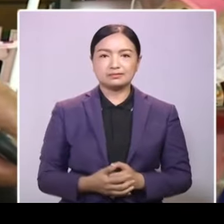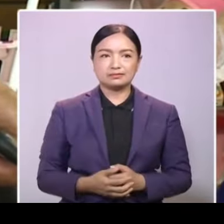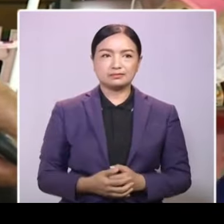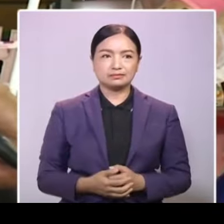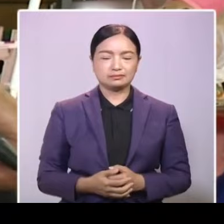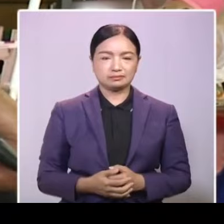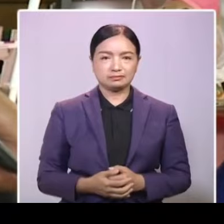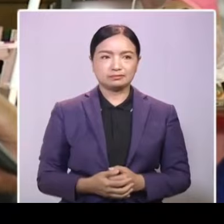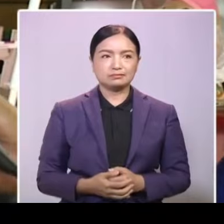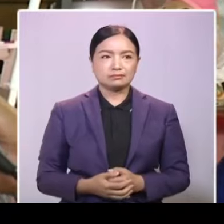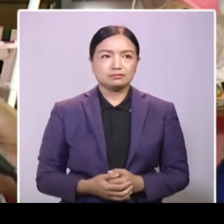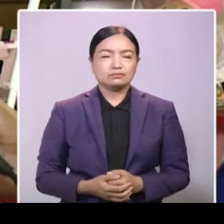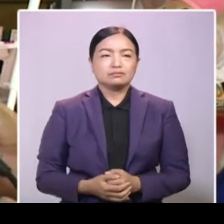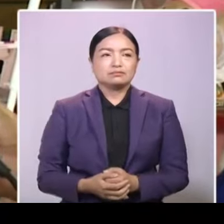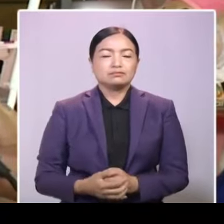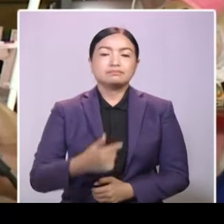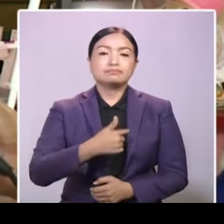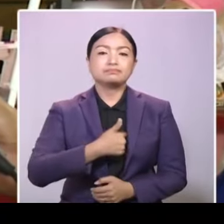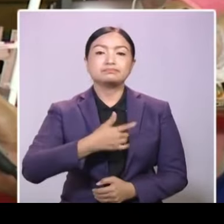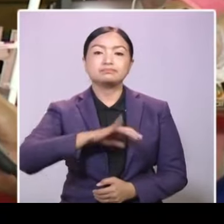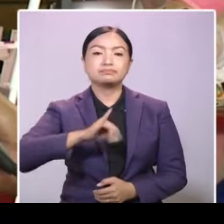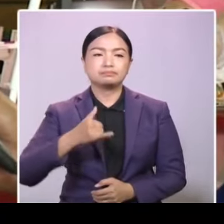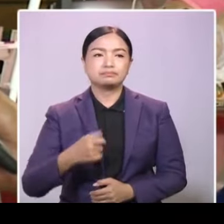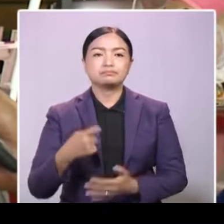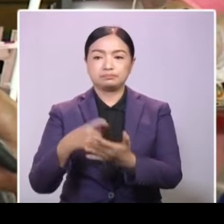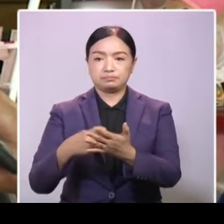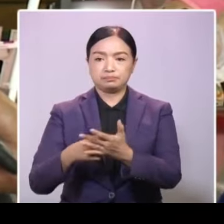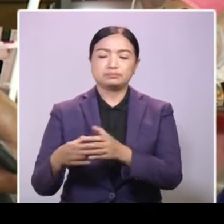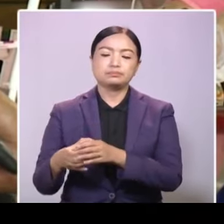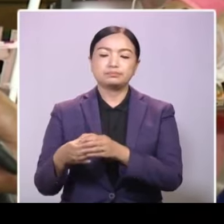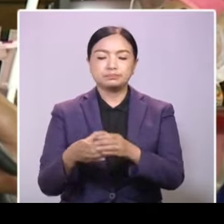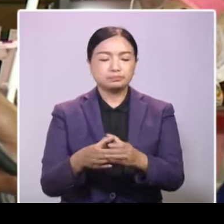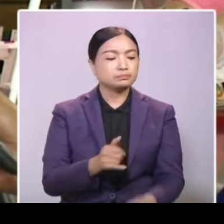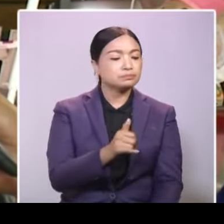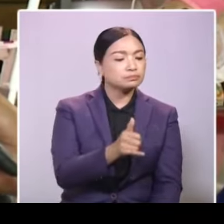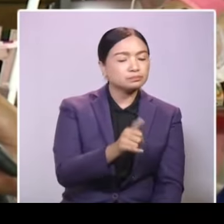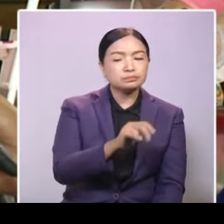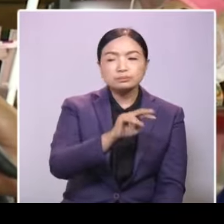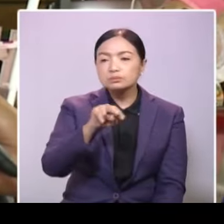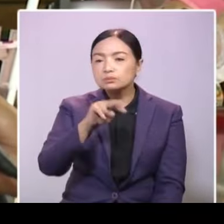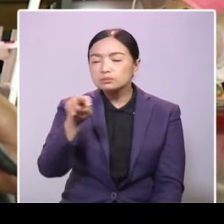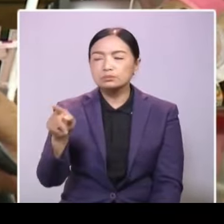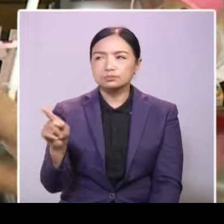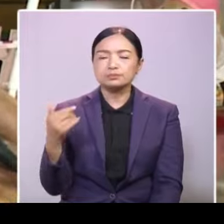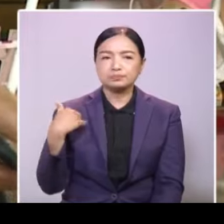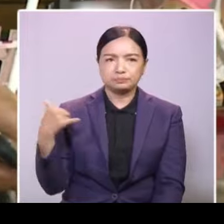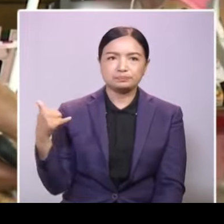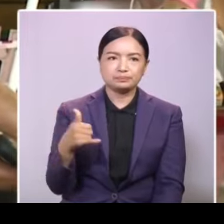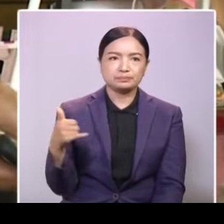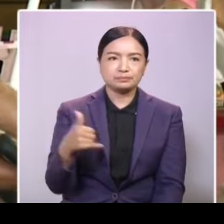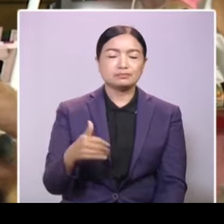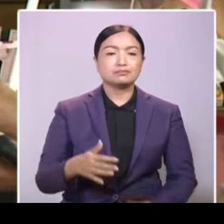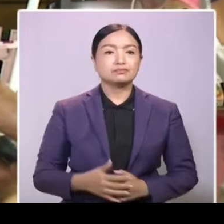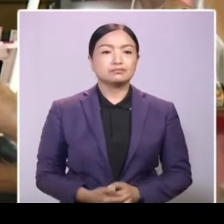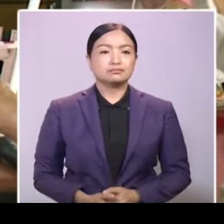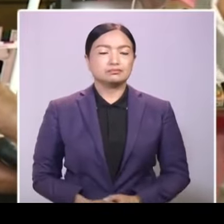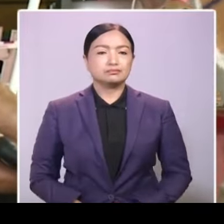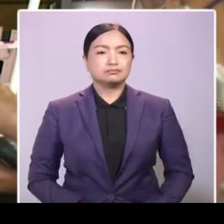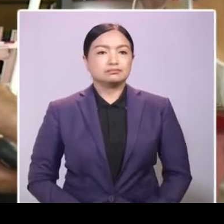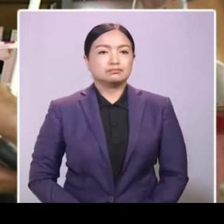มูลค่านี้ยังไม่แน่ใจแต่ว่าประกันเพิ่งมาเดินดูเมื่อสักครู่นี้ แต่เมื่อสักครู่ที่บอกความเสียหายภาพรว